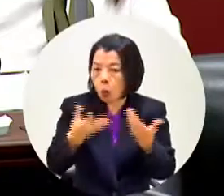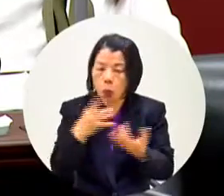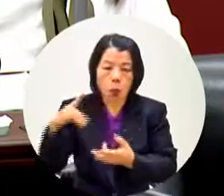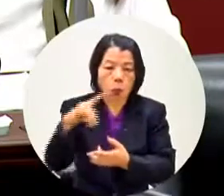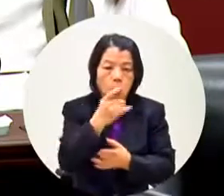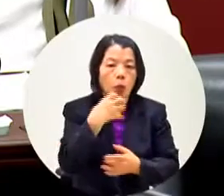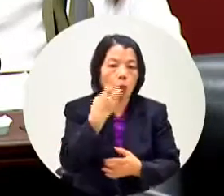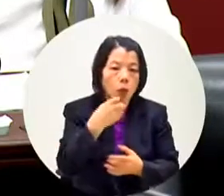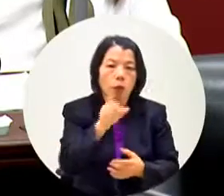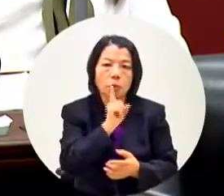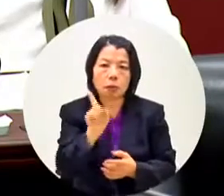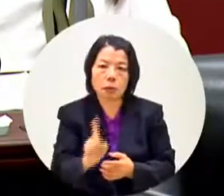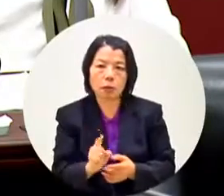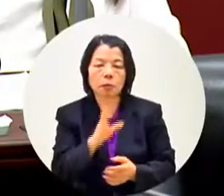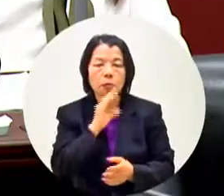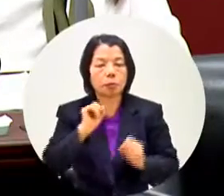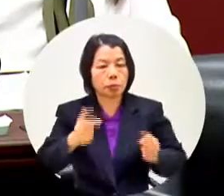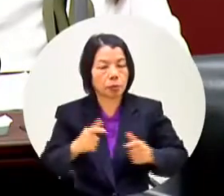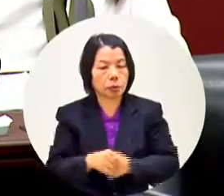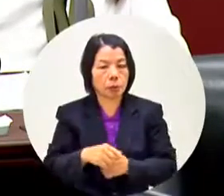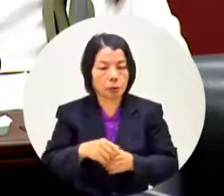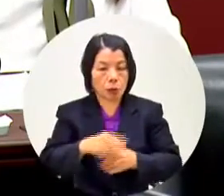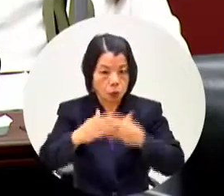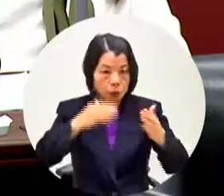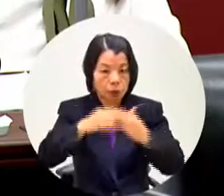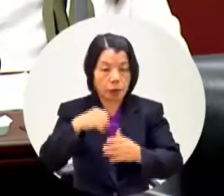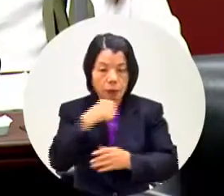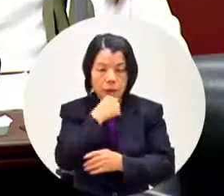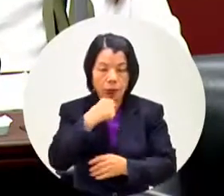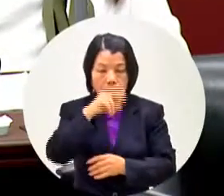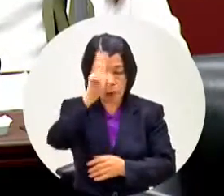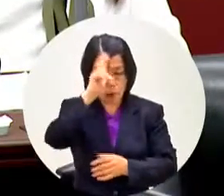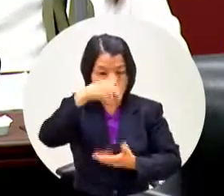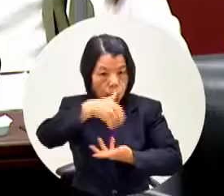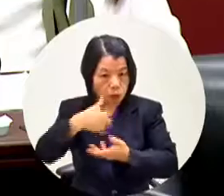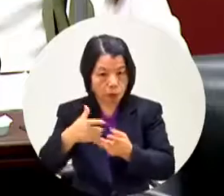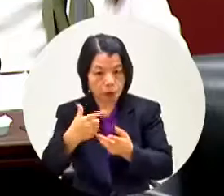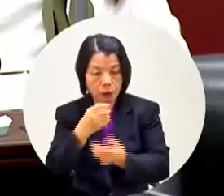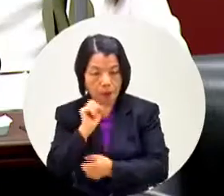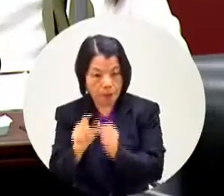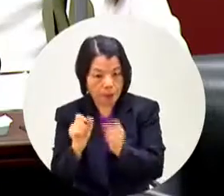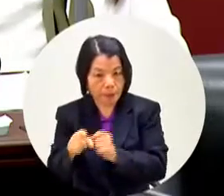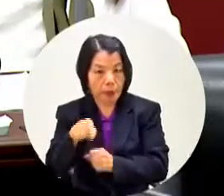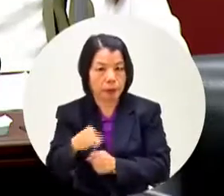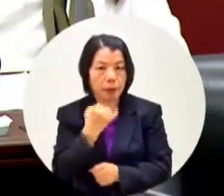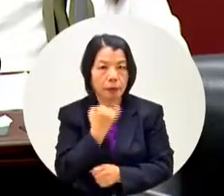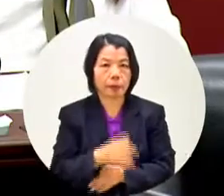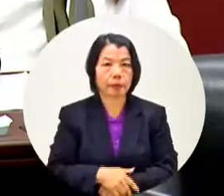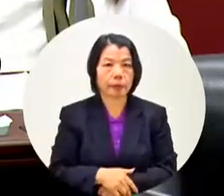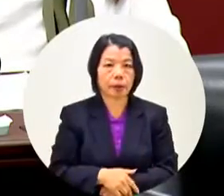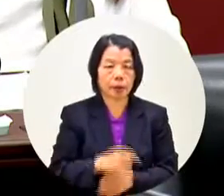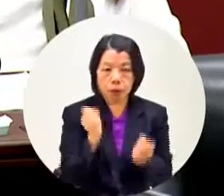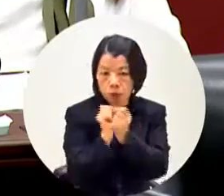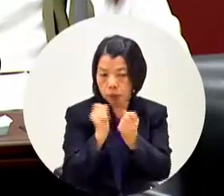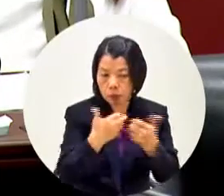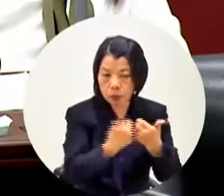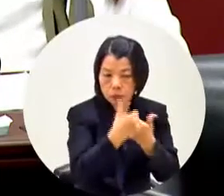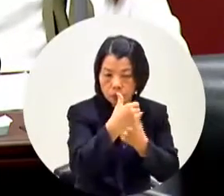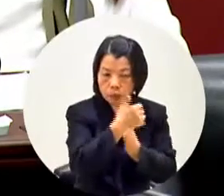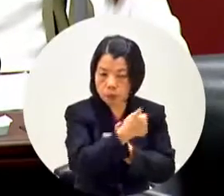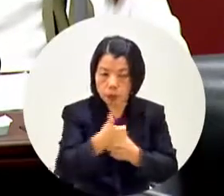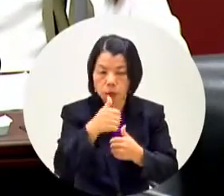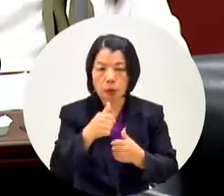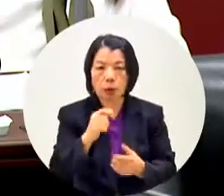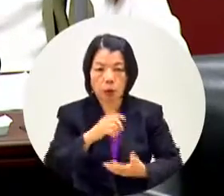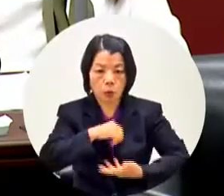餐。好，我们下一季的水果可能6月就换火龙果，那是不是在这边提前的我们告知学校，好，火龙果的部